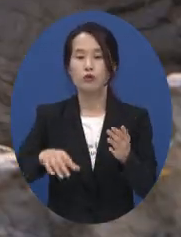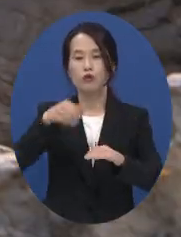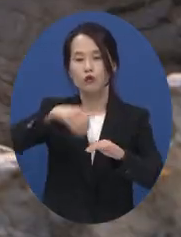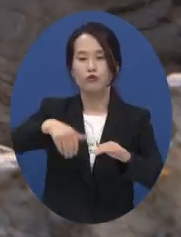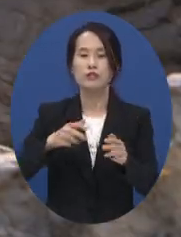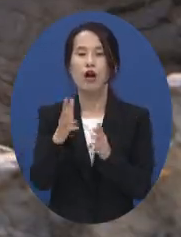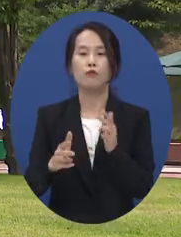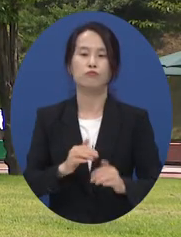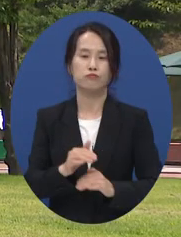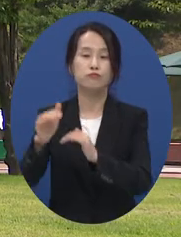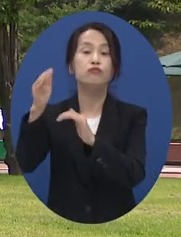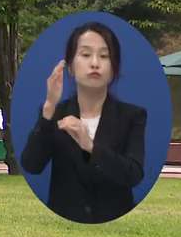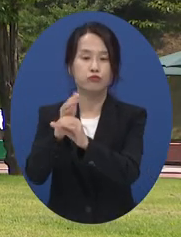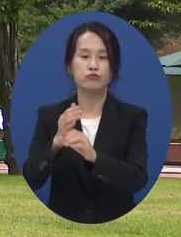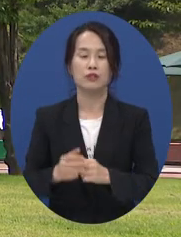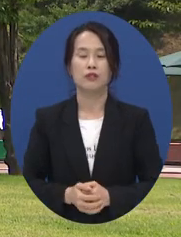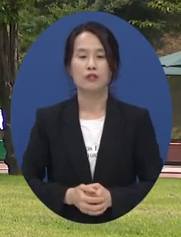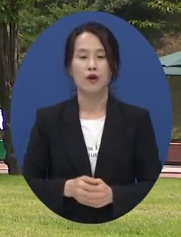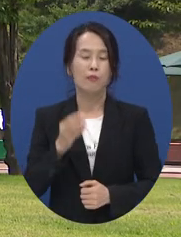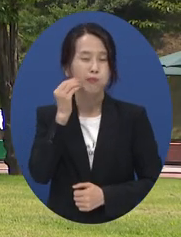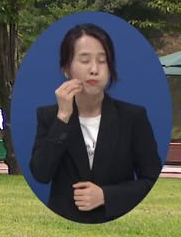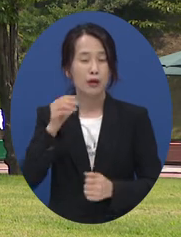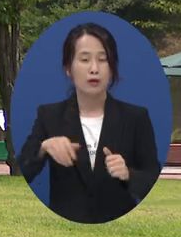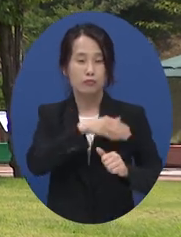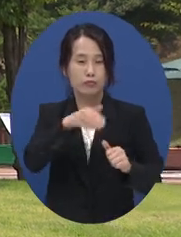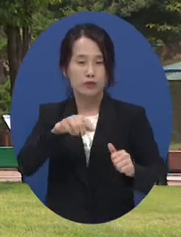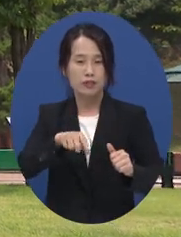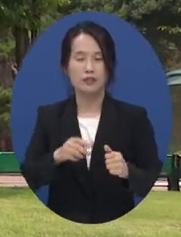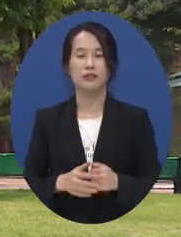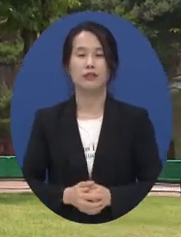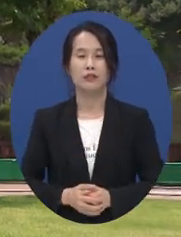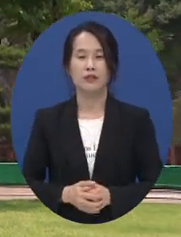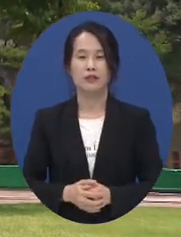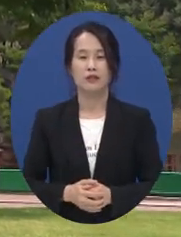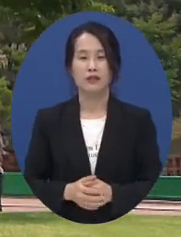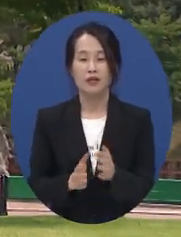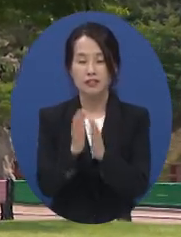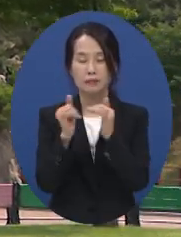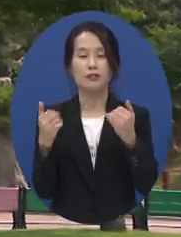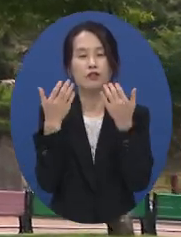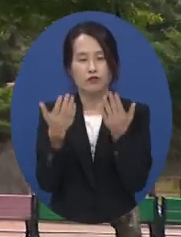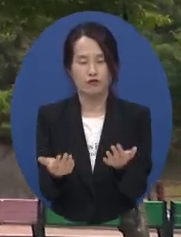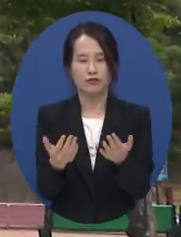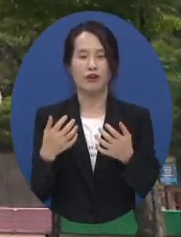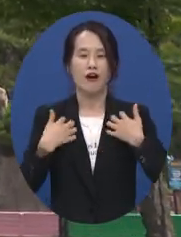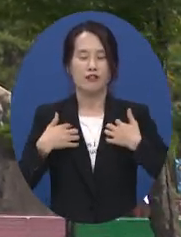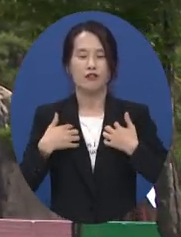중입니다. 흉물로 방치됐던 경기도 내 폐채석장들이 시민들에게 휴식과